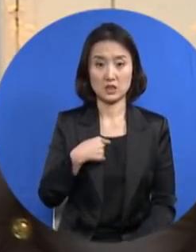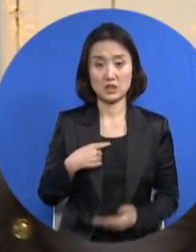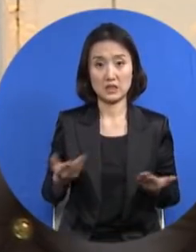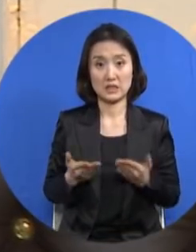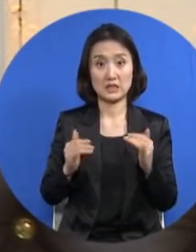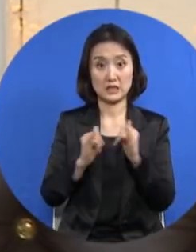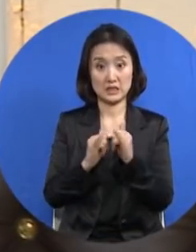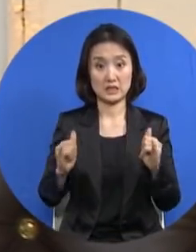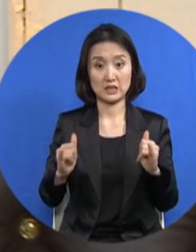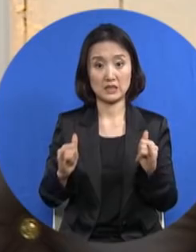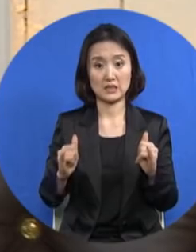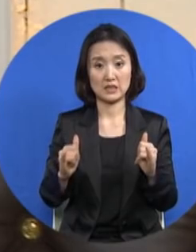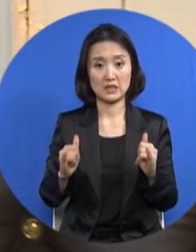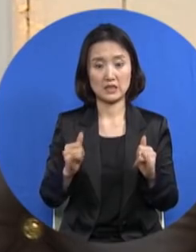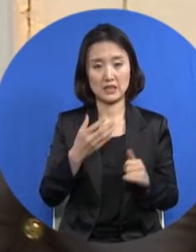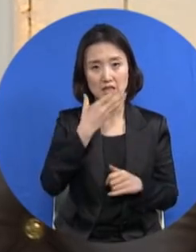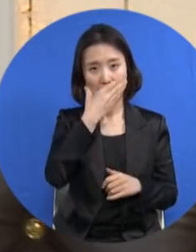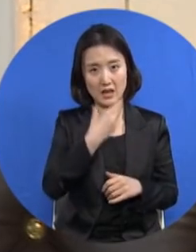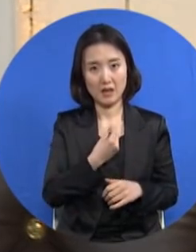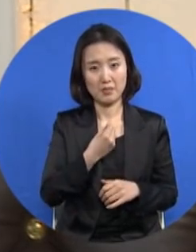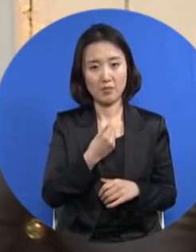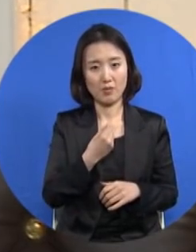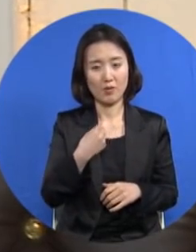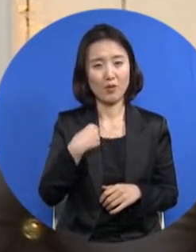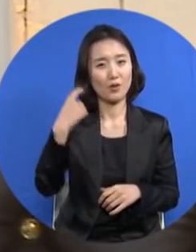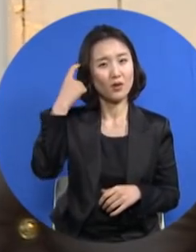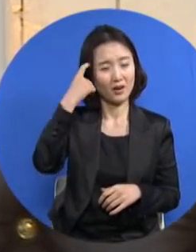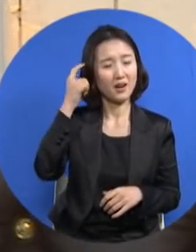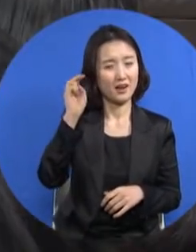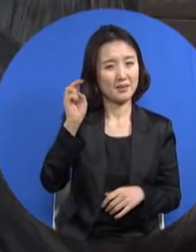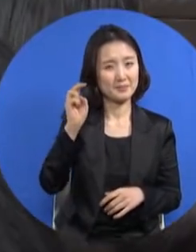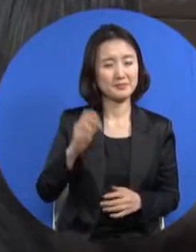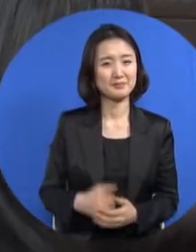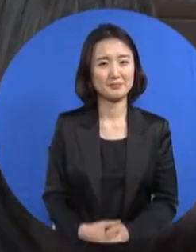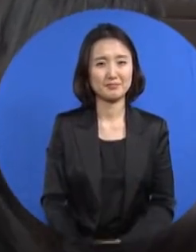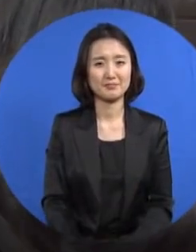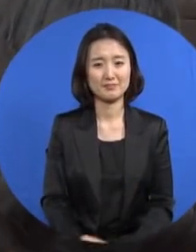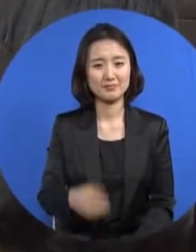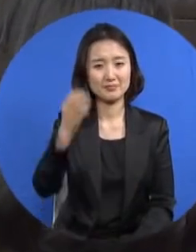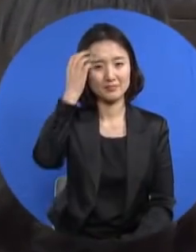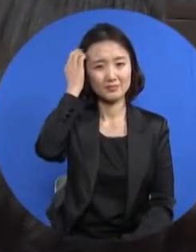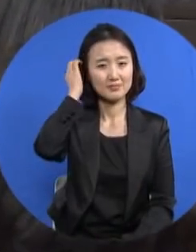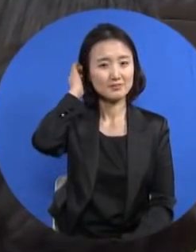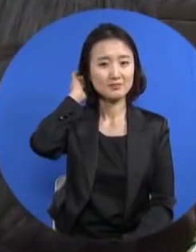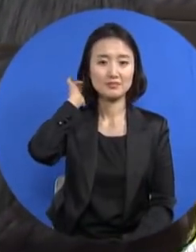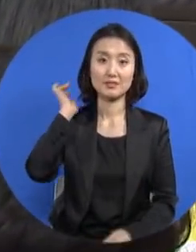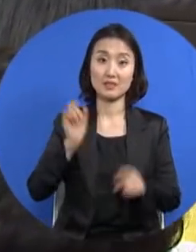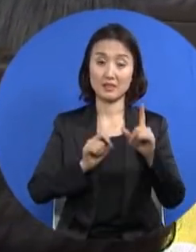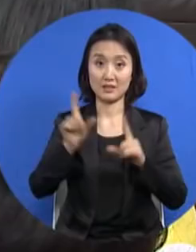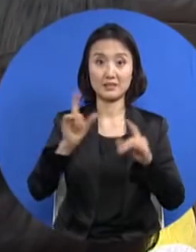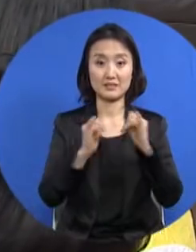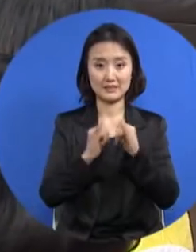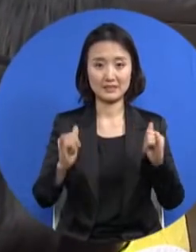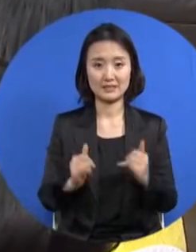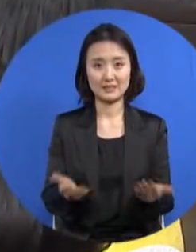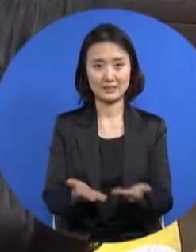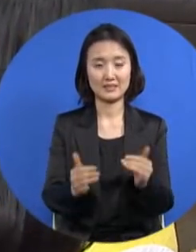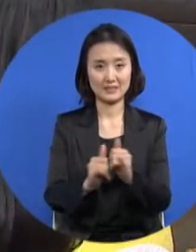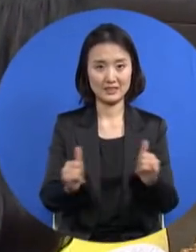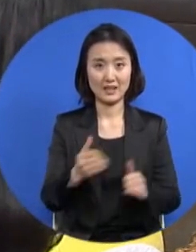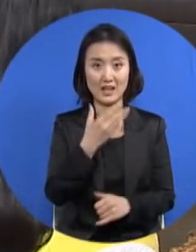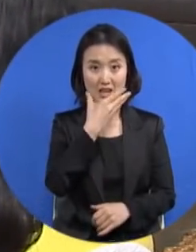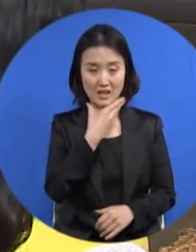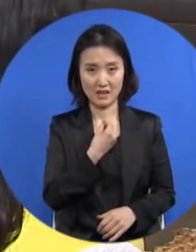직원들은요, 아주 행복하다고 생각하고 있습니다. 많은 오너들이 직원들이